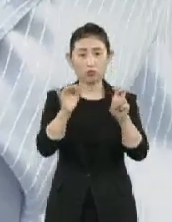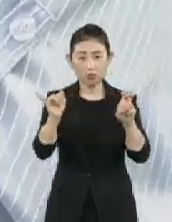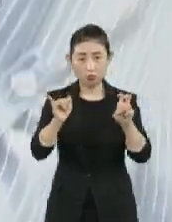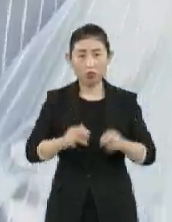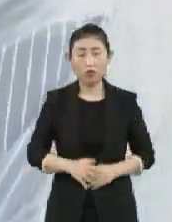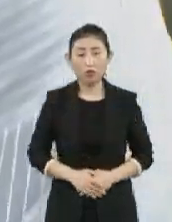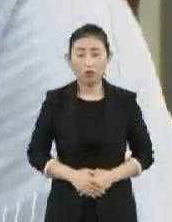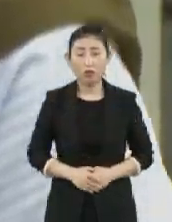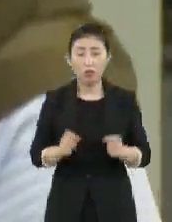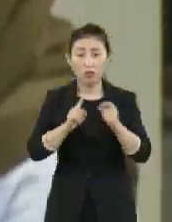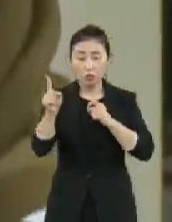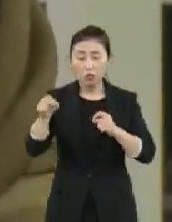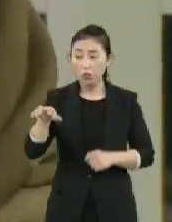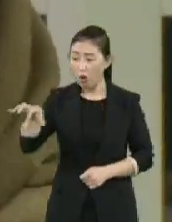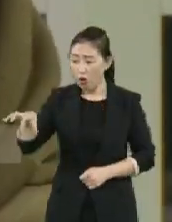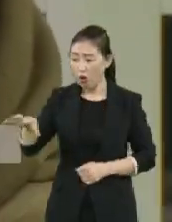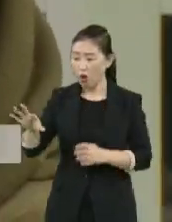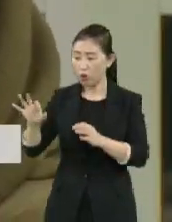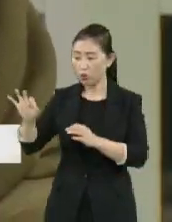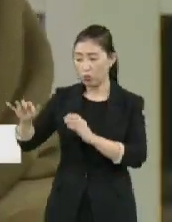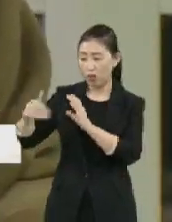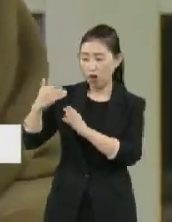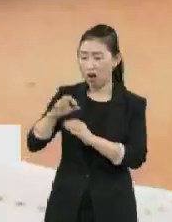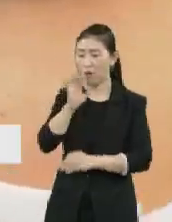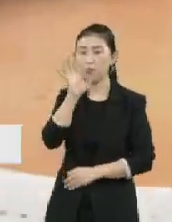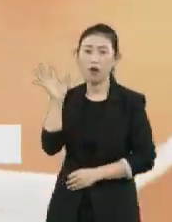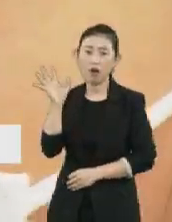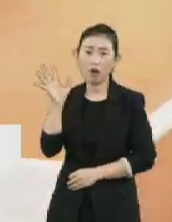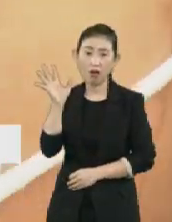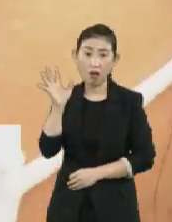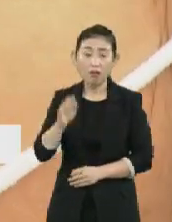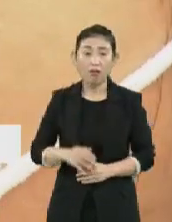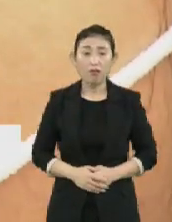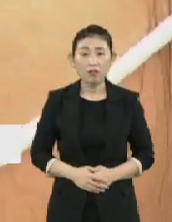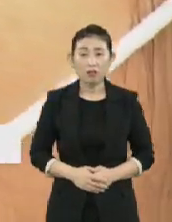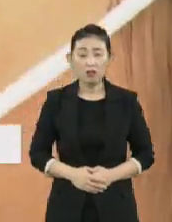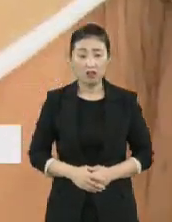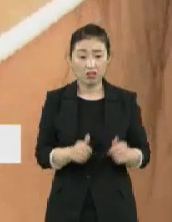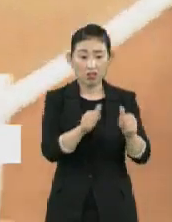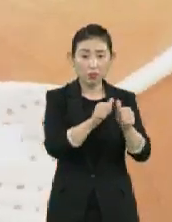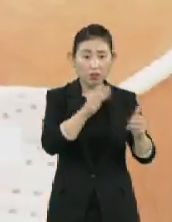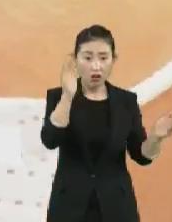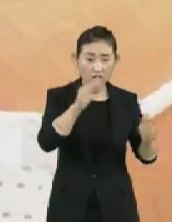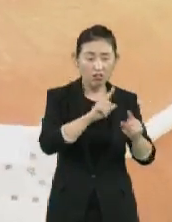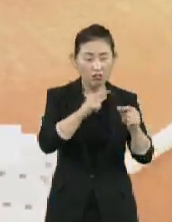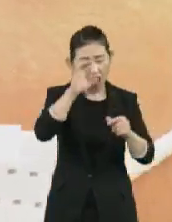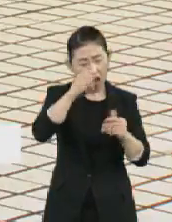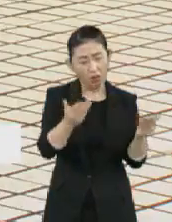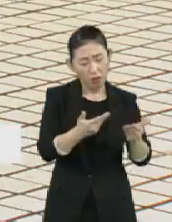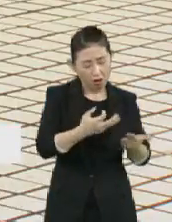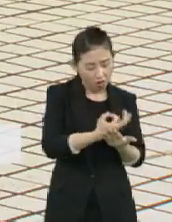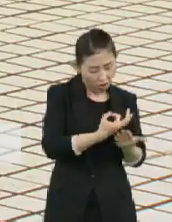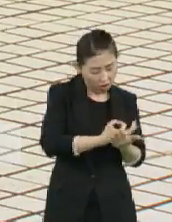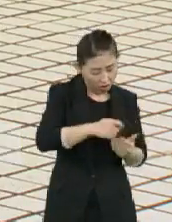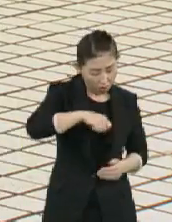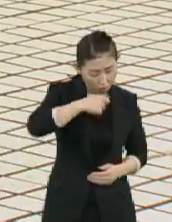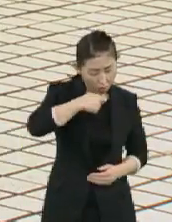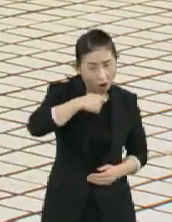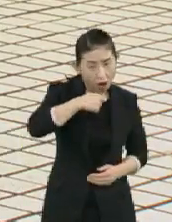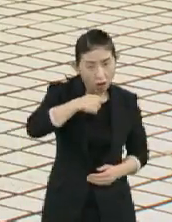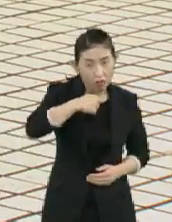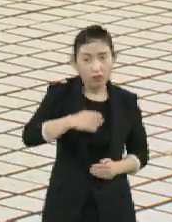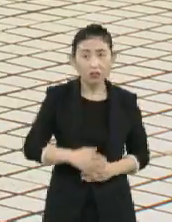정도로 대부분 고국에서의 경제적 지원이 끊긴 상황입니다. 남학생들은 각종 아르바이트로 생계를